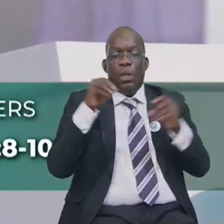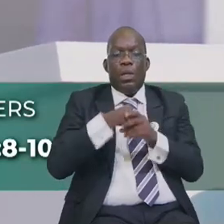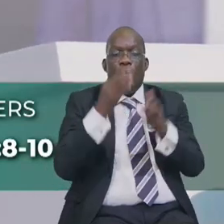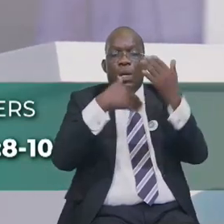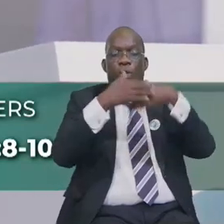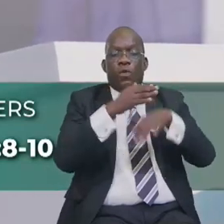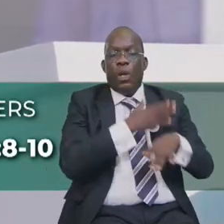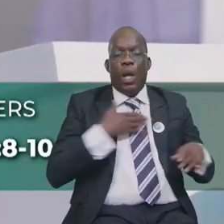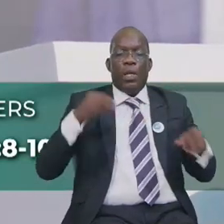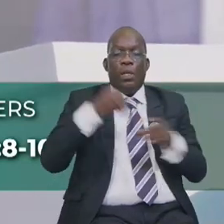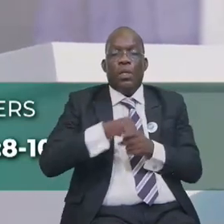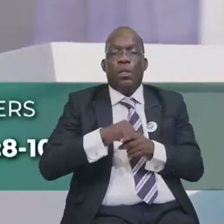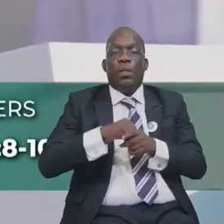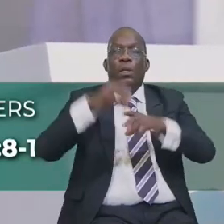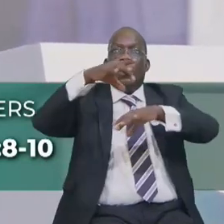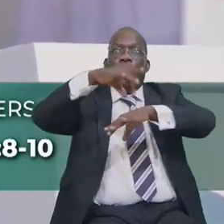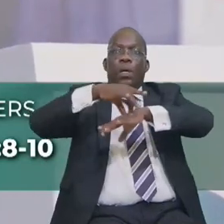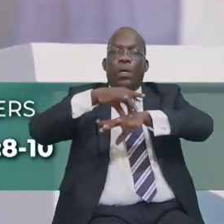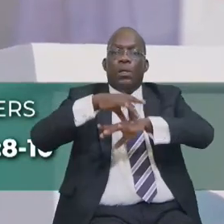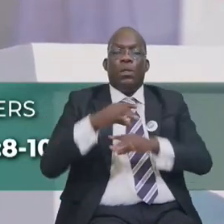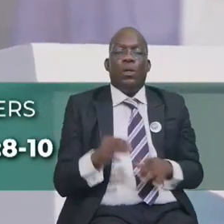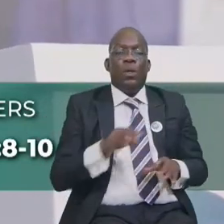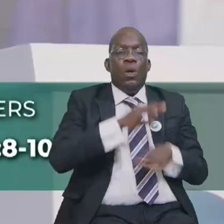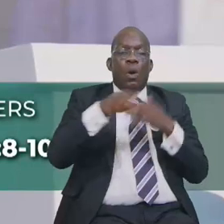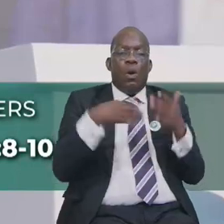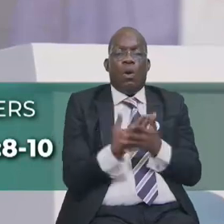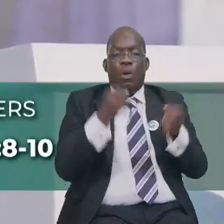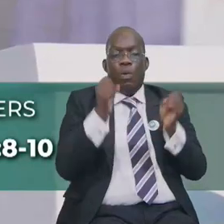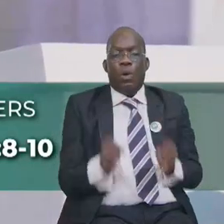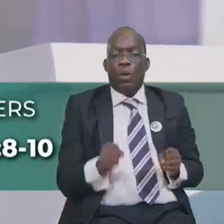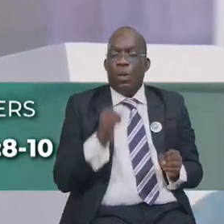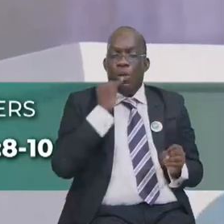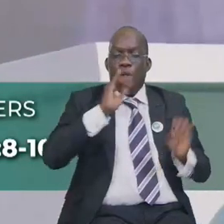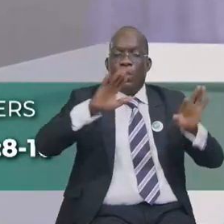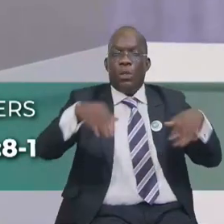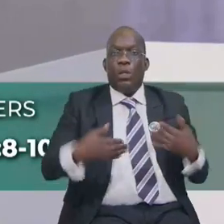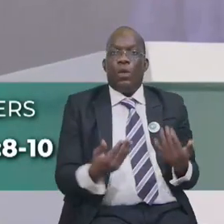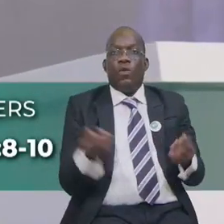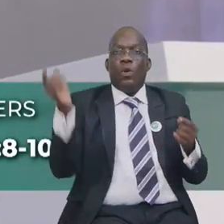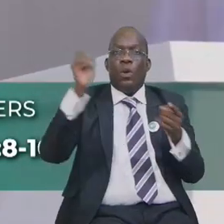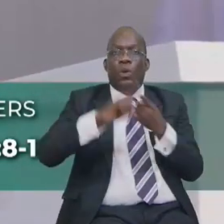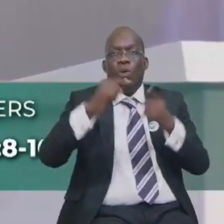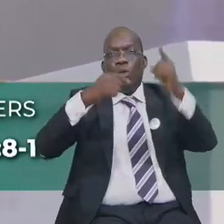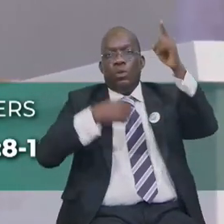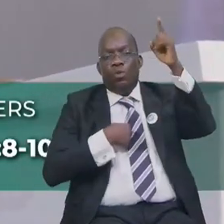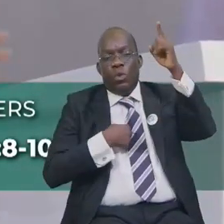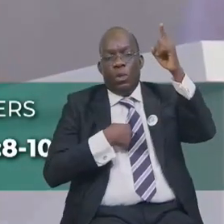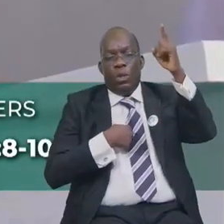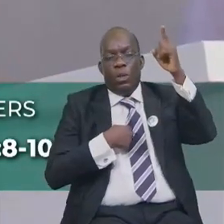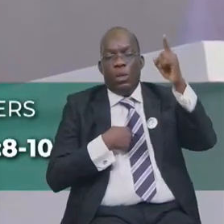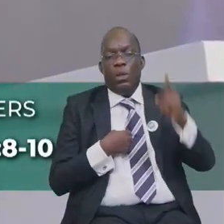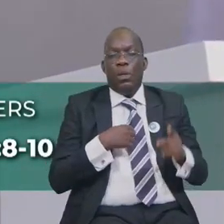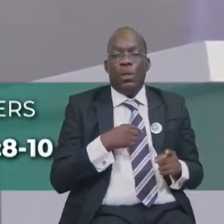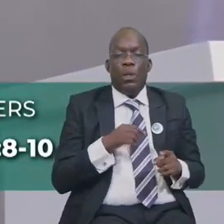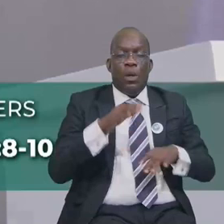la terre. Tout pouvoir m'a été donné dans le